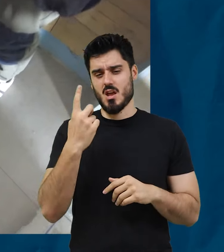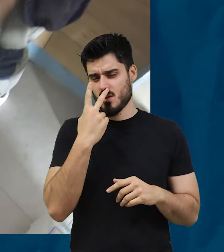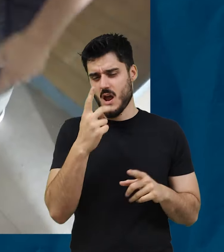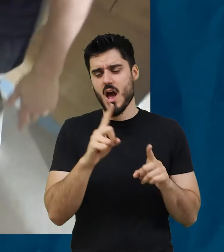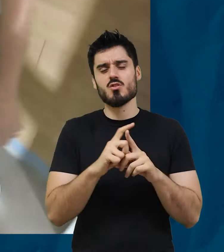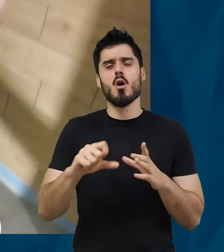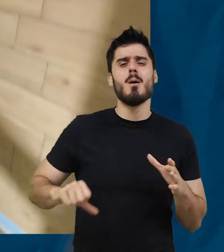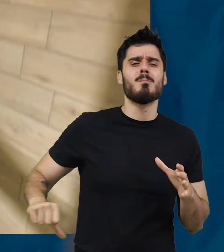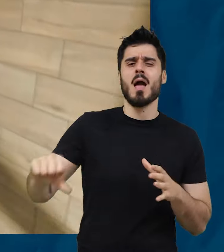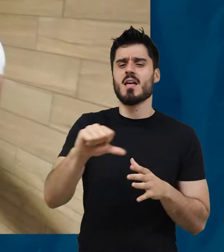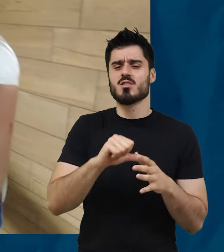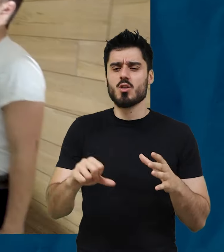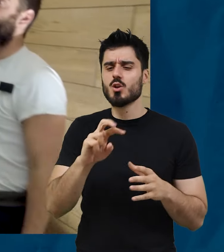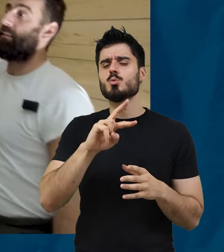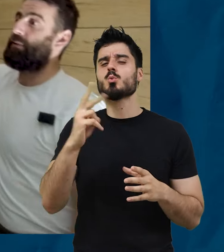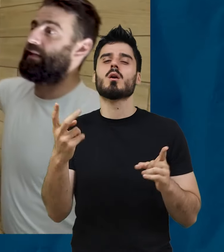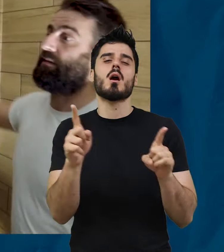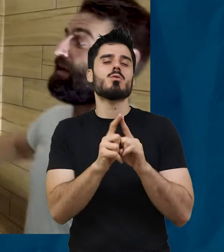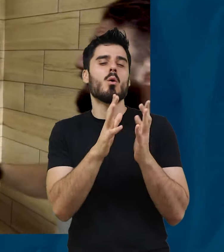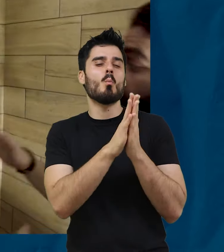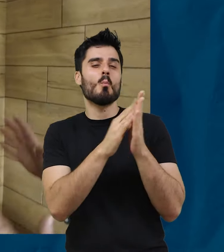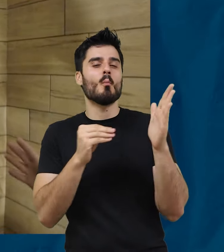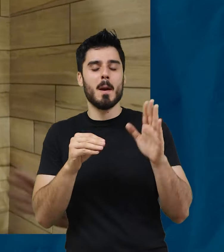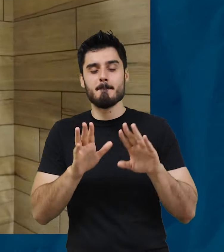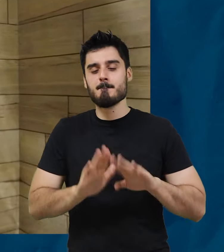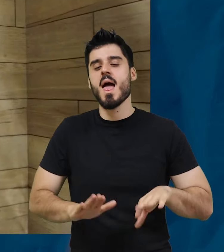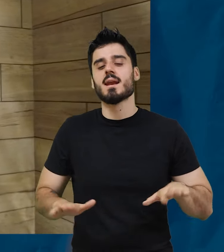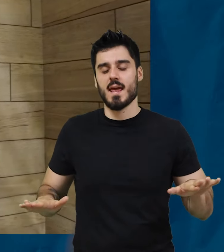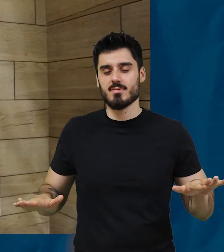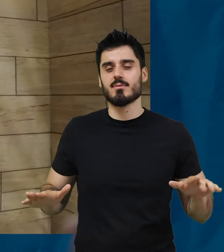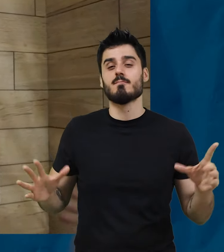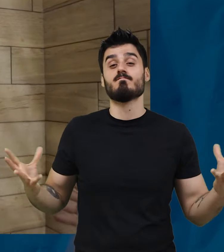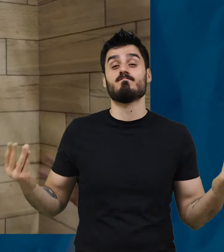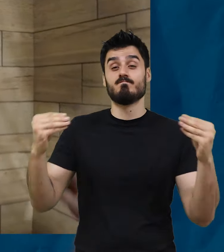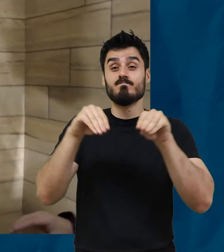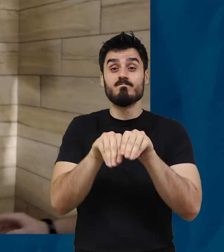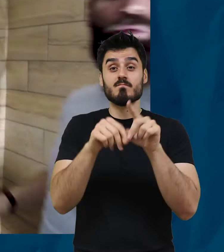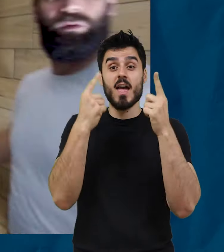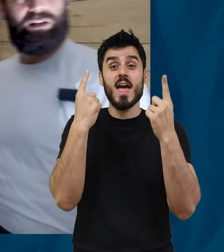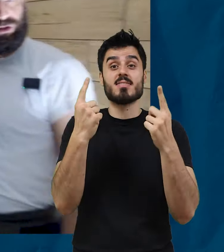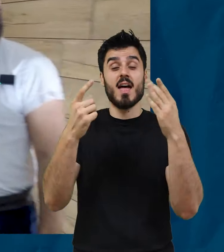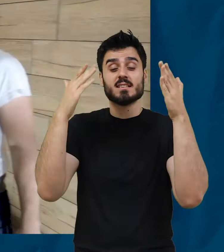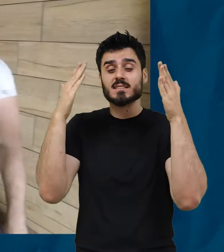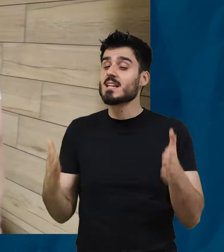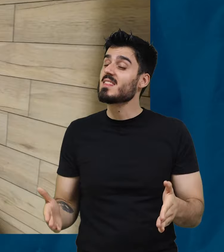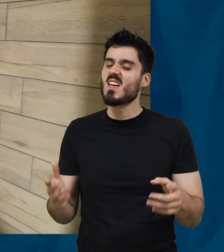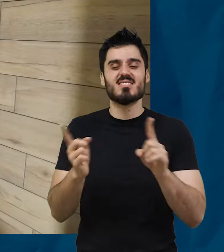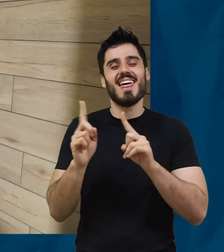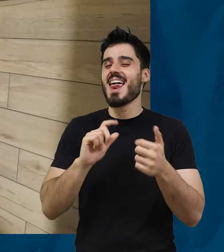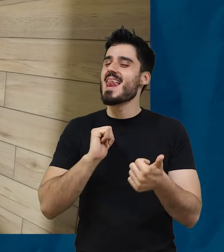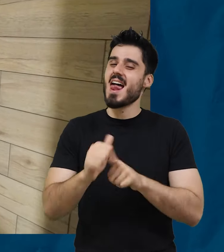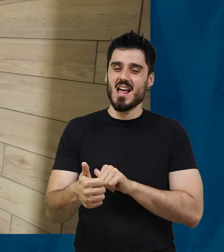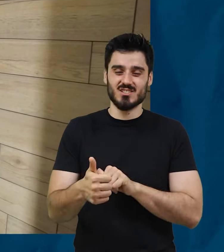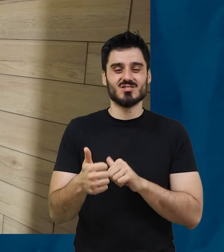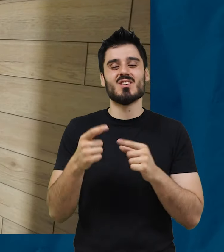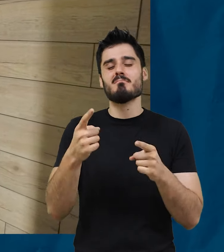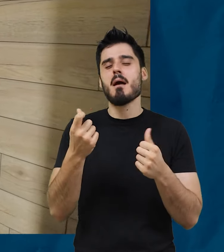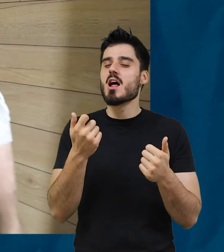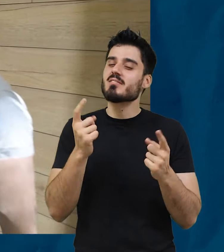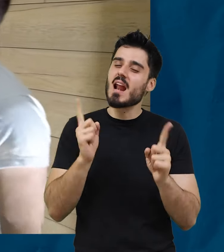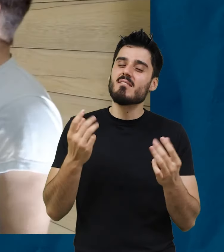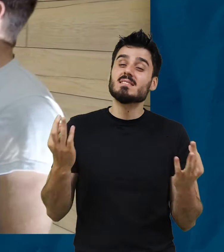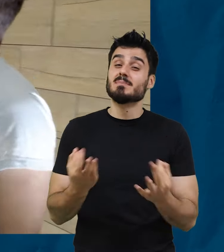като бетон, а другите са имитация на паркет. Съчетахме ги даже и в една стена, което хич не е лесно, изисква се малко